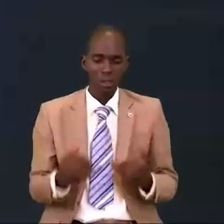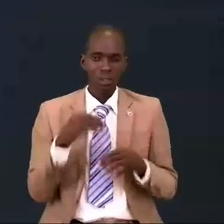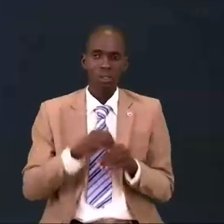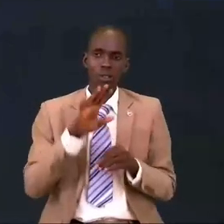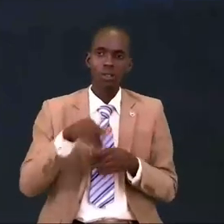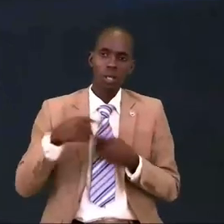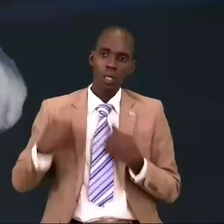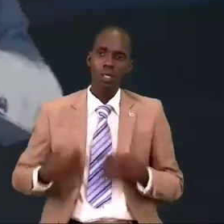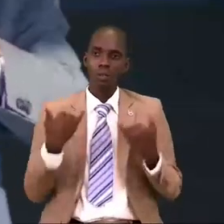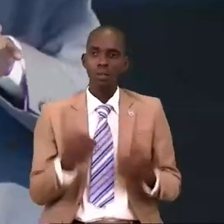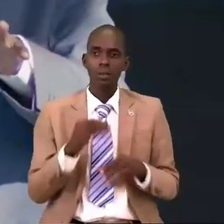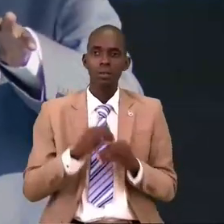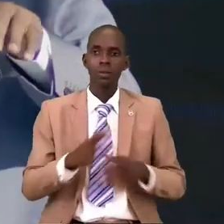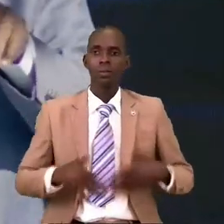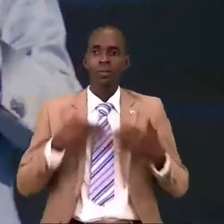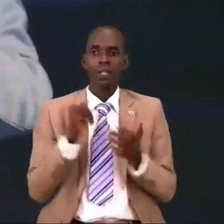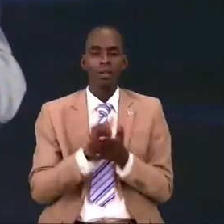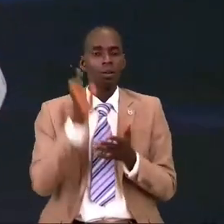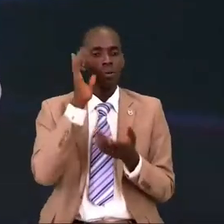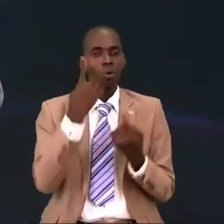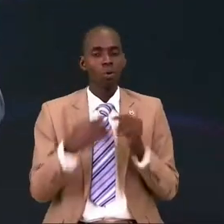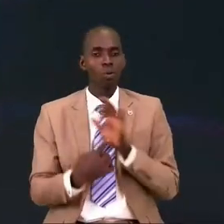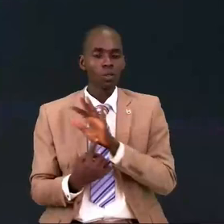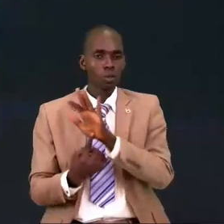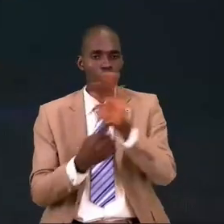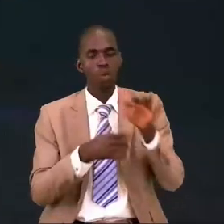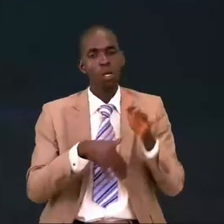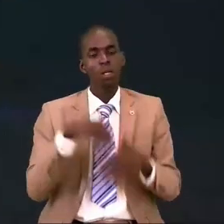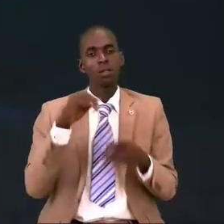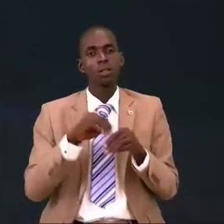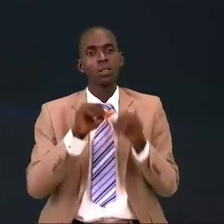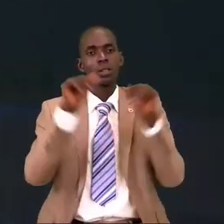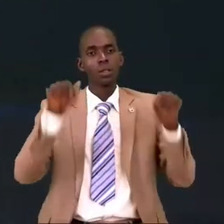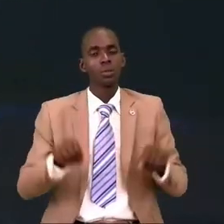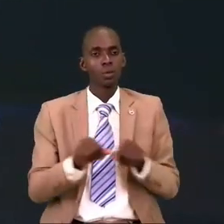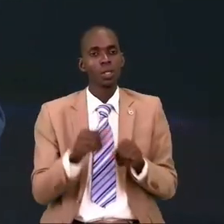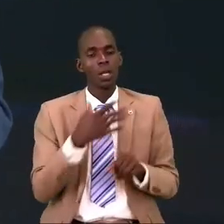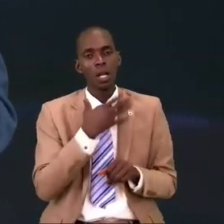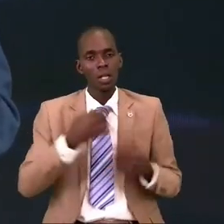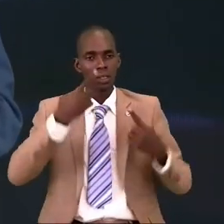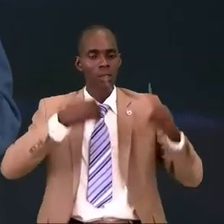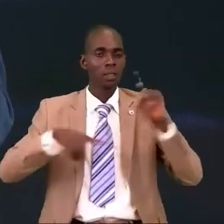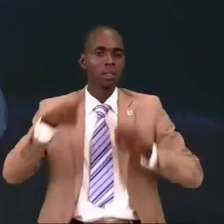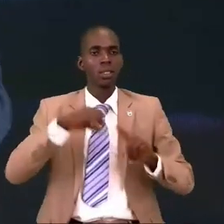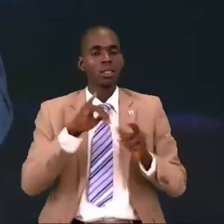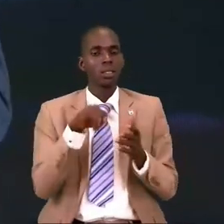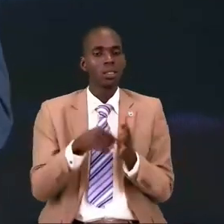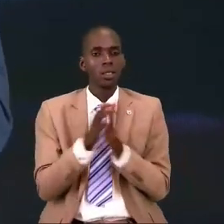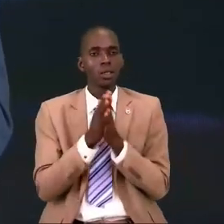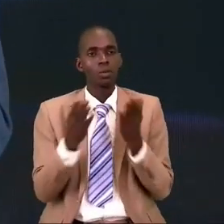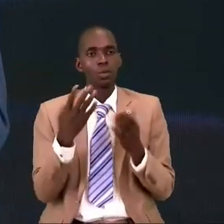s'exprime au pupitre. Que ce livre de la loi ne s'éloigne point de ta bouche. Médite-le jour et nuit.